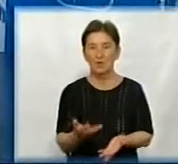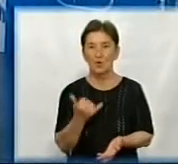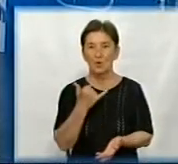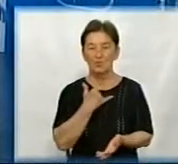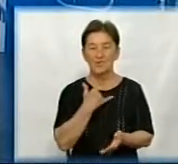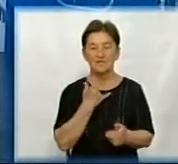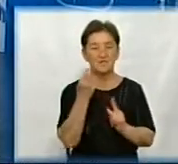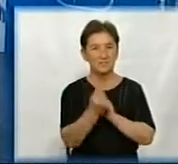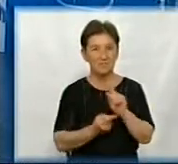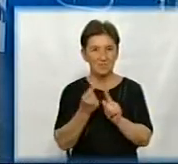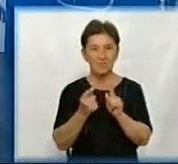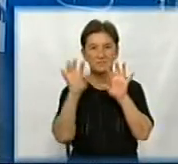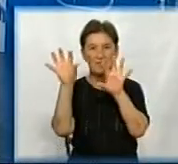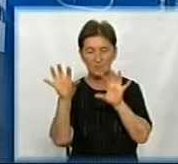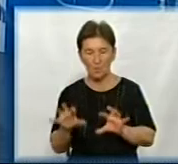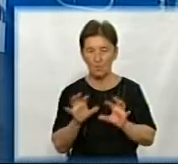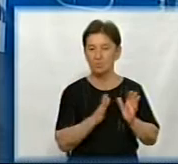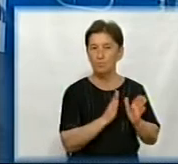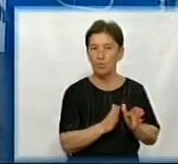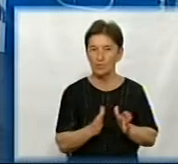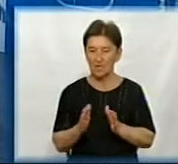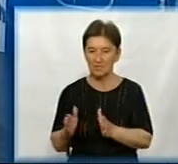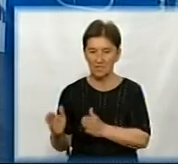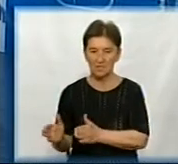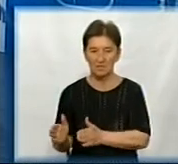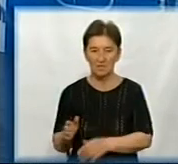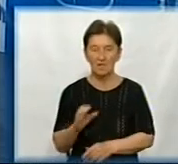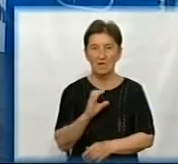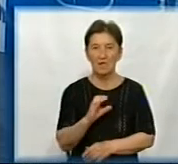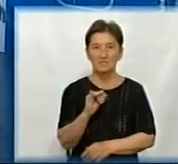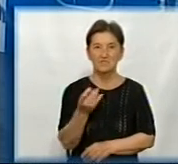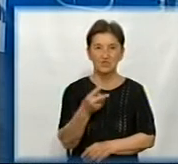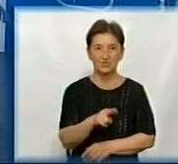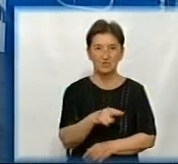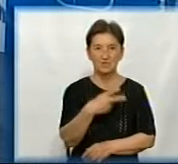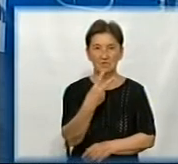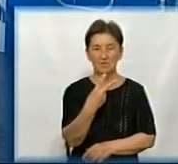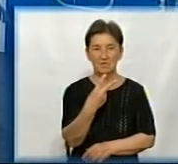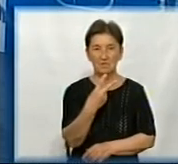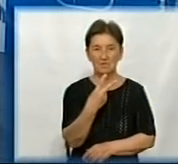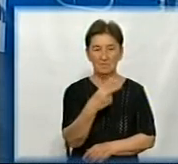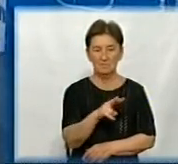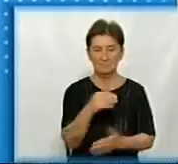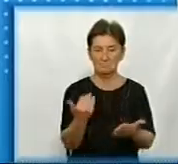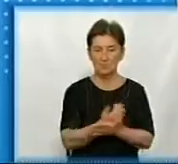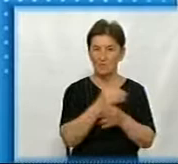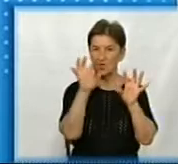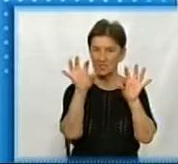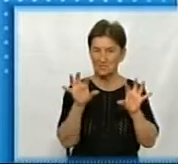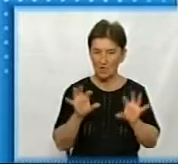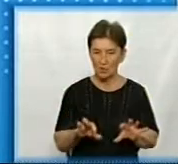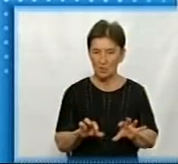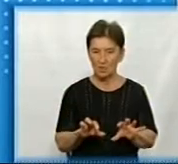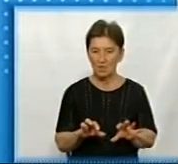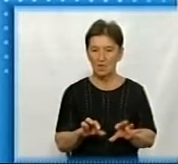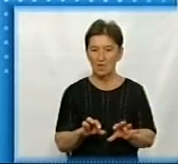закон, у нас змінився порядок. З січня місяця 2020 року в нас вступив в дію новий закон із